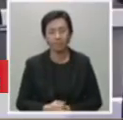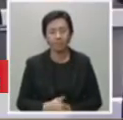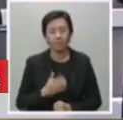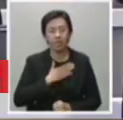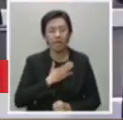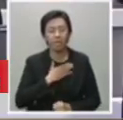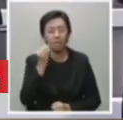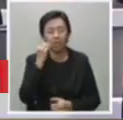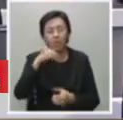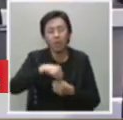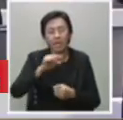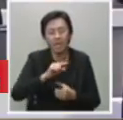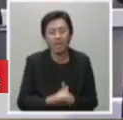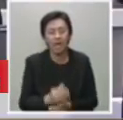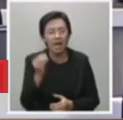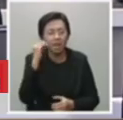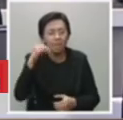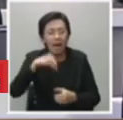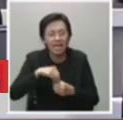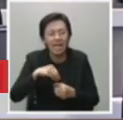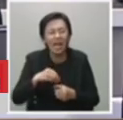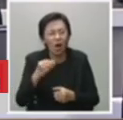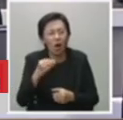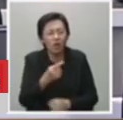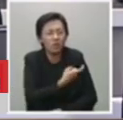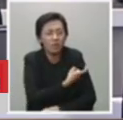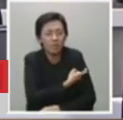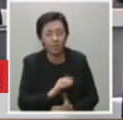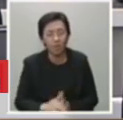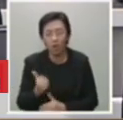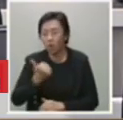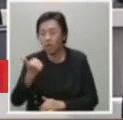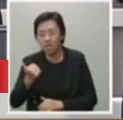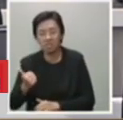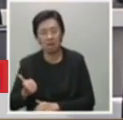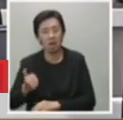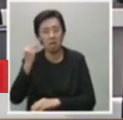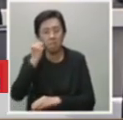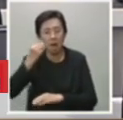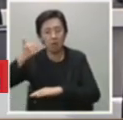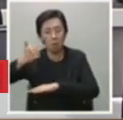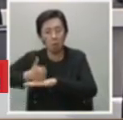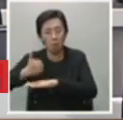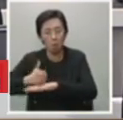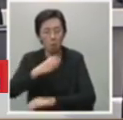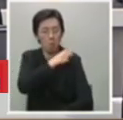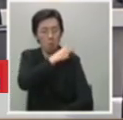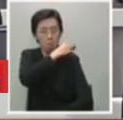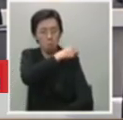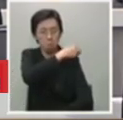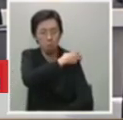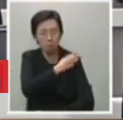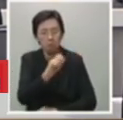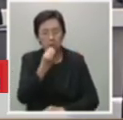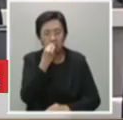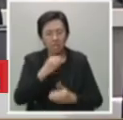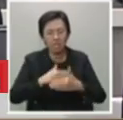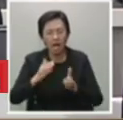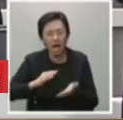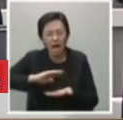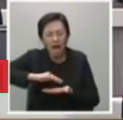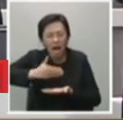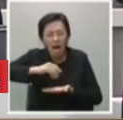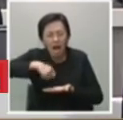มไปอยู่บ้านเหมือนแบบบ้านใน10อ่ะคนอื่นได้ไปอยู่บ้านในพลโอ้โหกินแต่ข้าวกล่องทุก